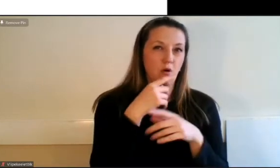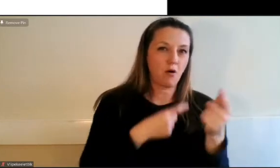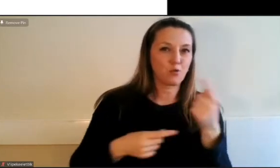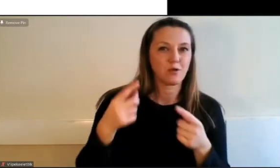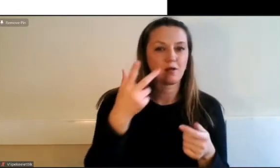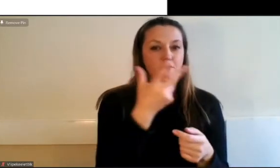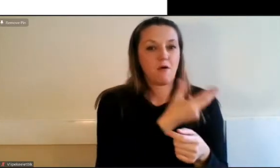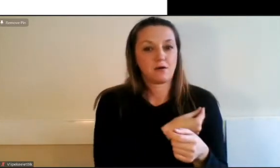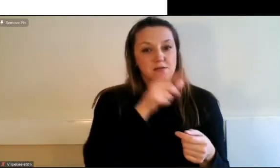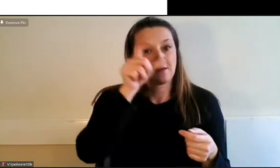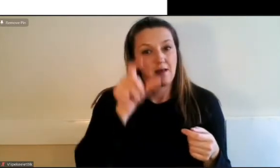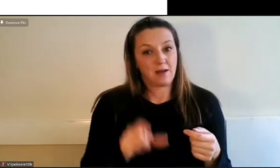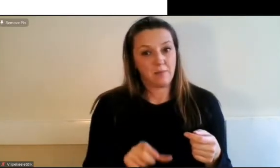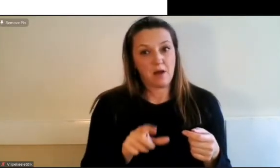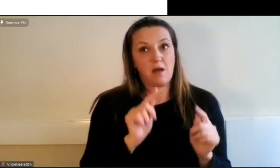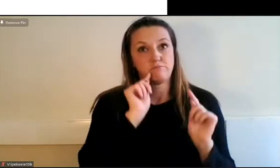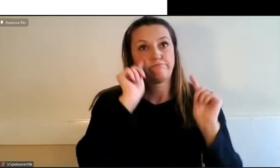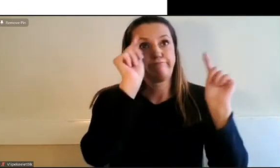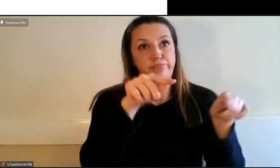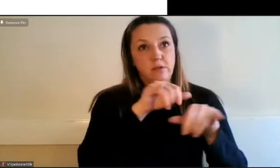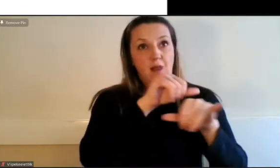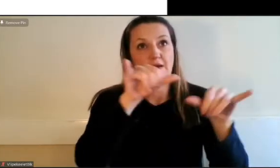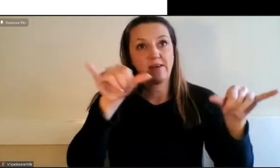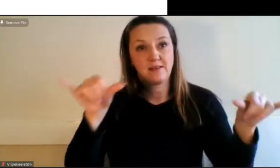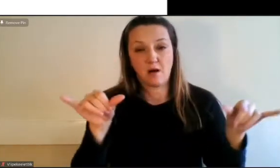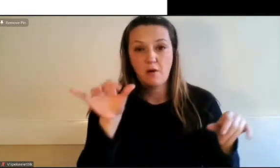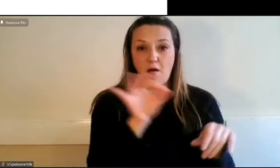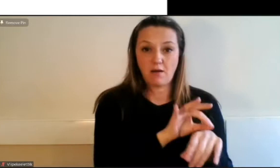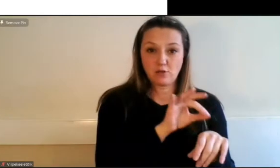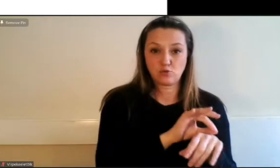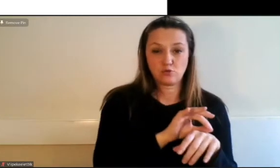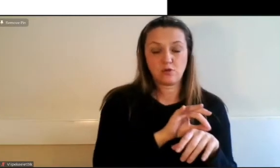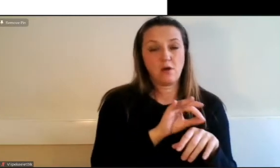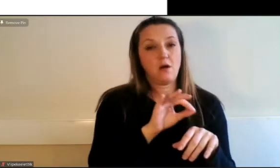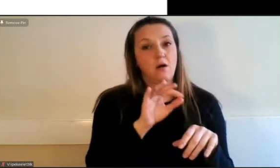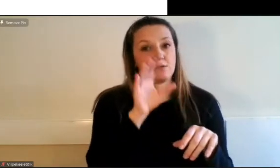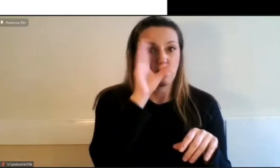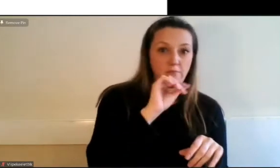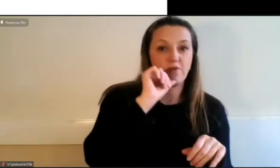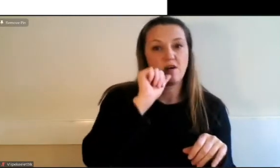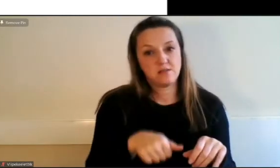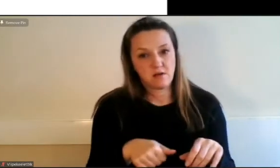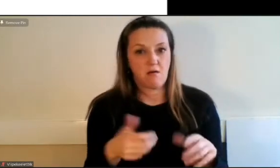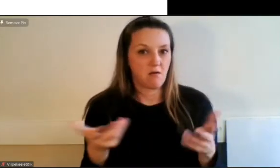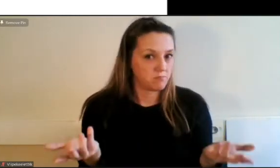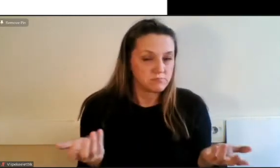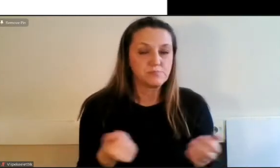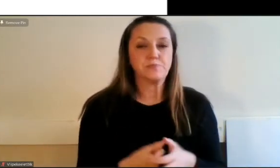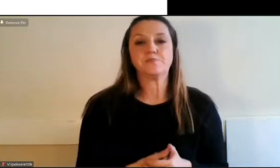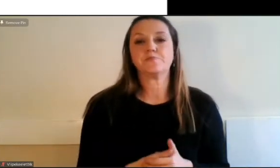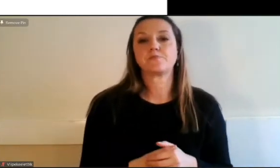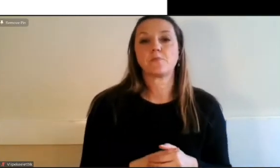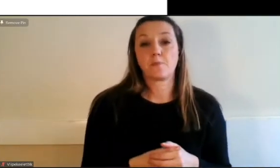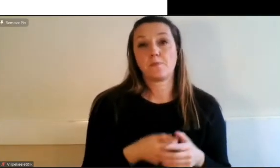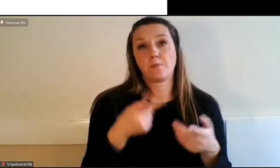võimalikud riskid. Nüüd südamelihase põletikku võib tekitada ka koroona enda põdemine ja